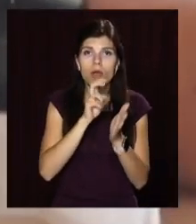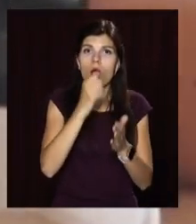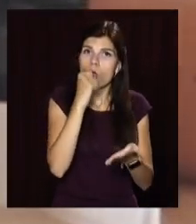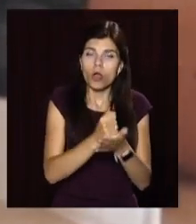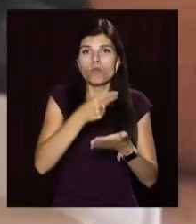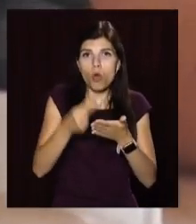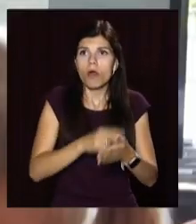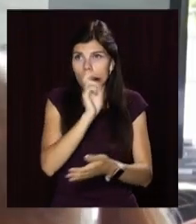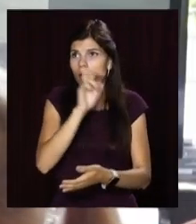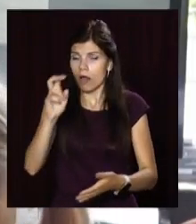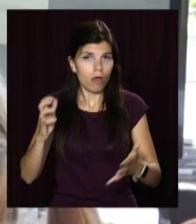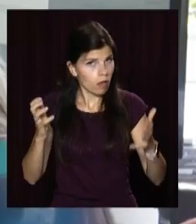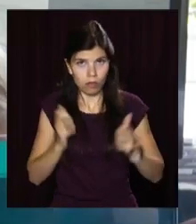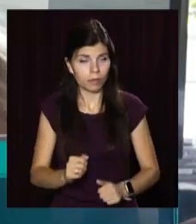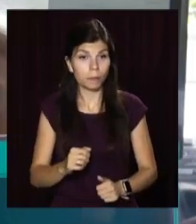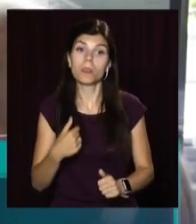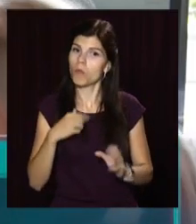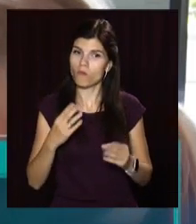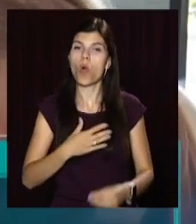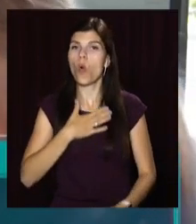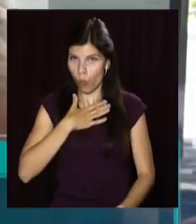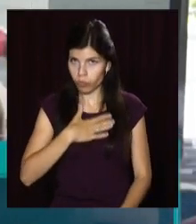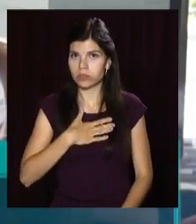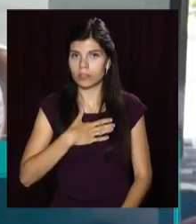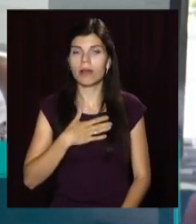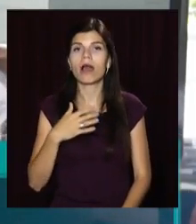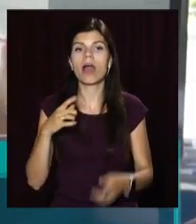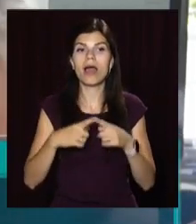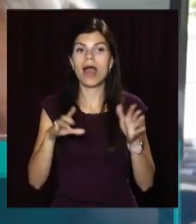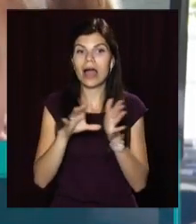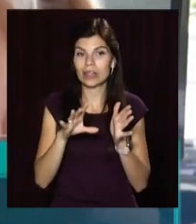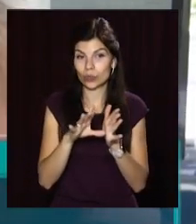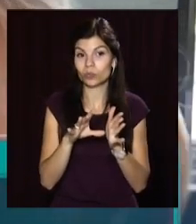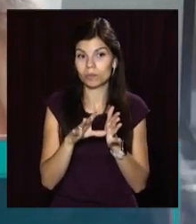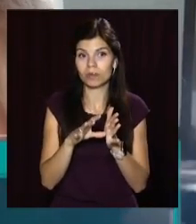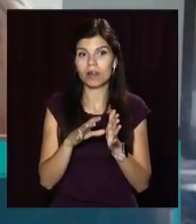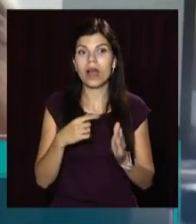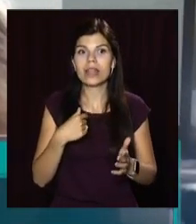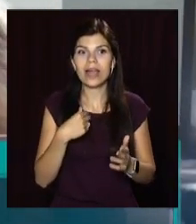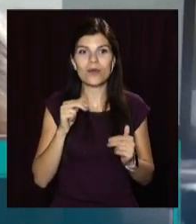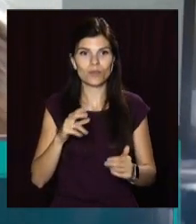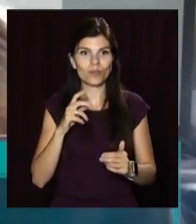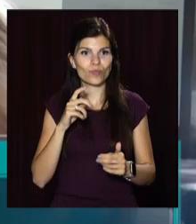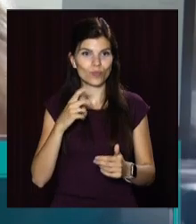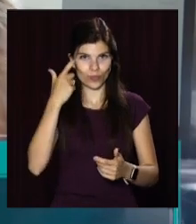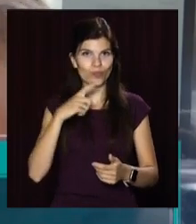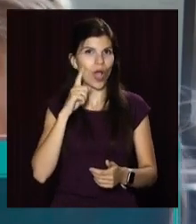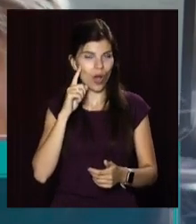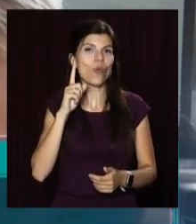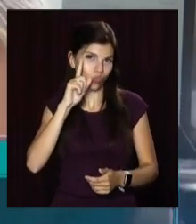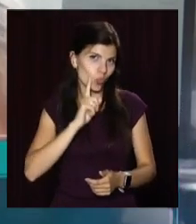та підписами. Мені взагалі устраивает вся эта электронная. Нам, как молодежи, то, в принципе, очень